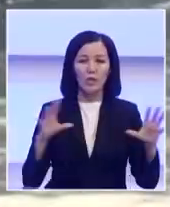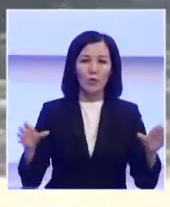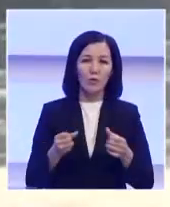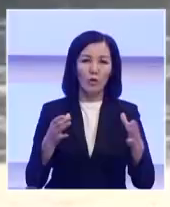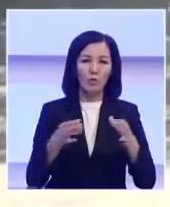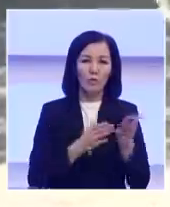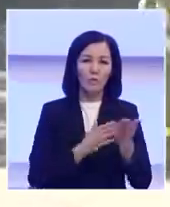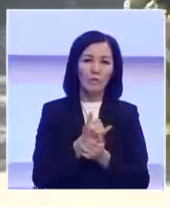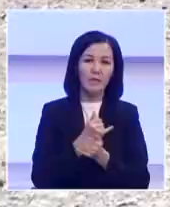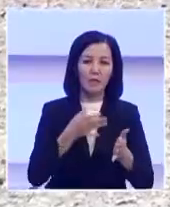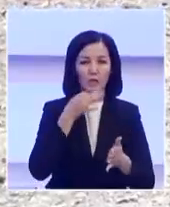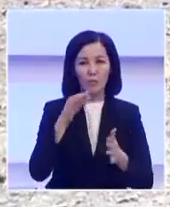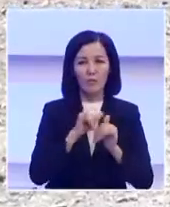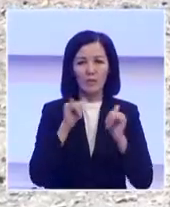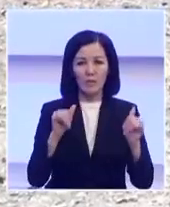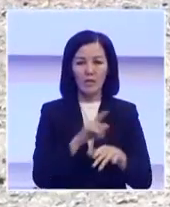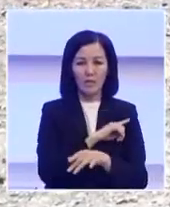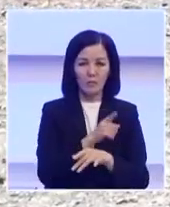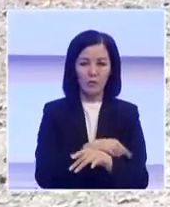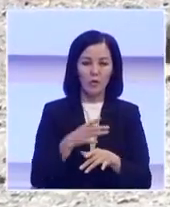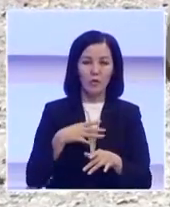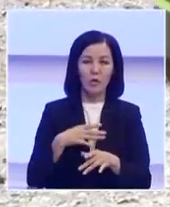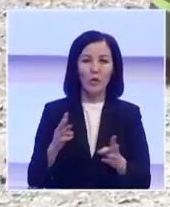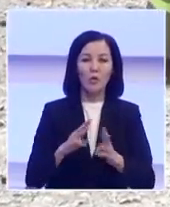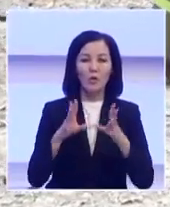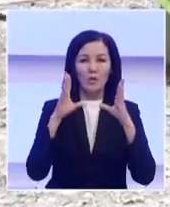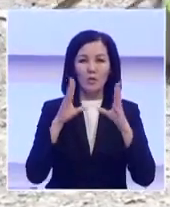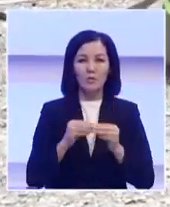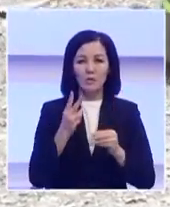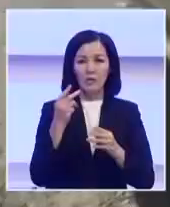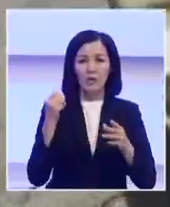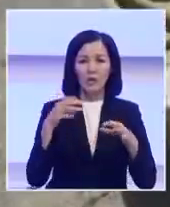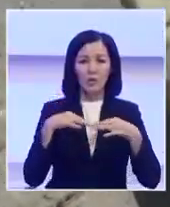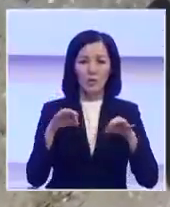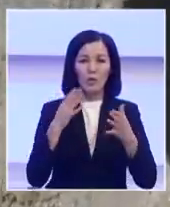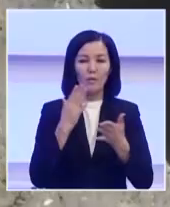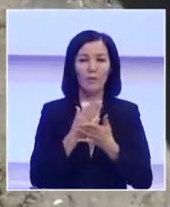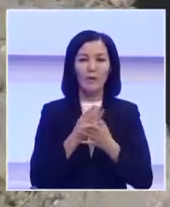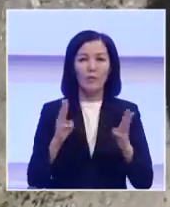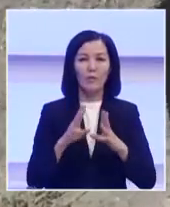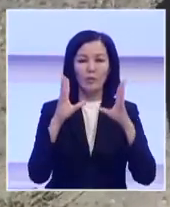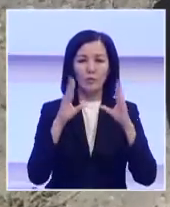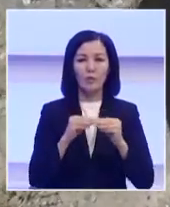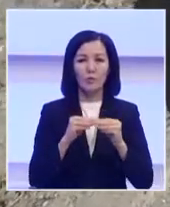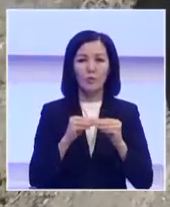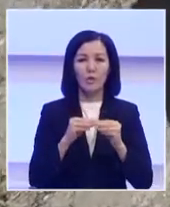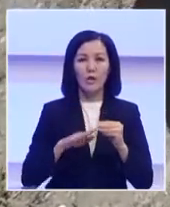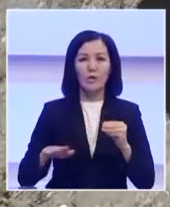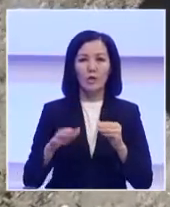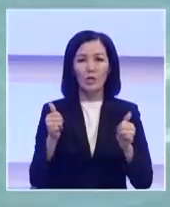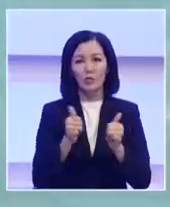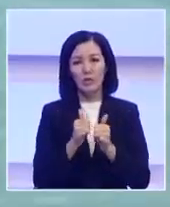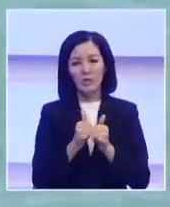бөлімшесі қызметкерлерінің жауапкершілігі арта түседі. Оларға өрт сөндіргіш екі көлік бөлінген. Өрт сөндіру бекеті жағалауға жақын